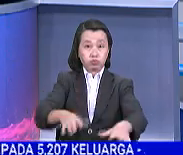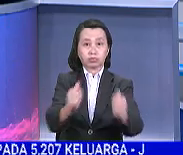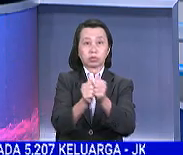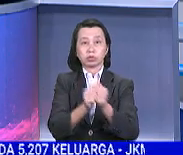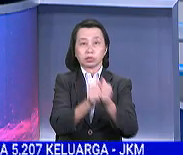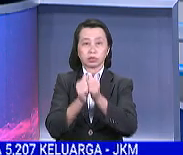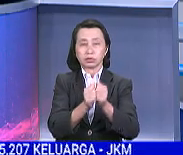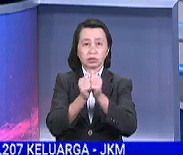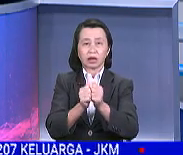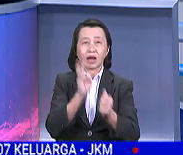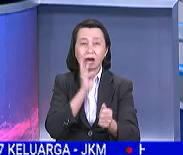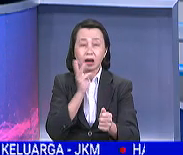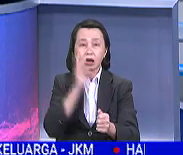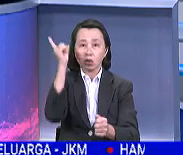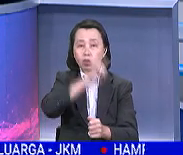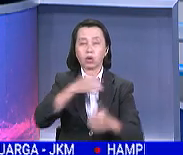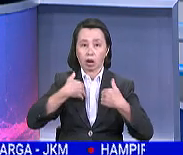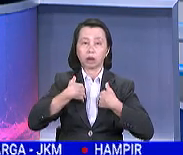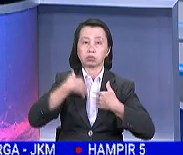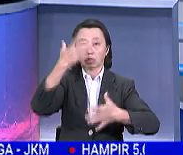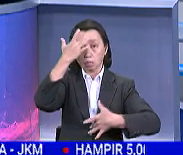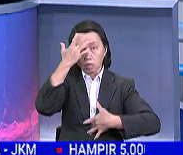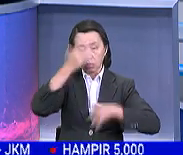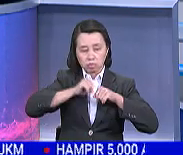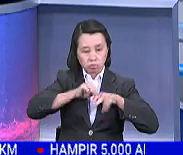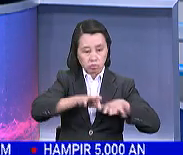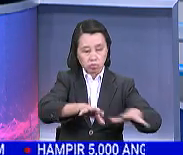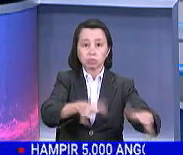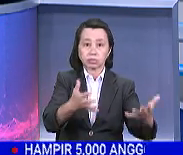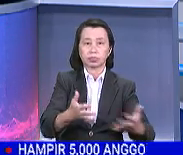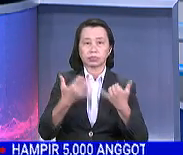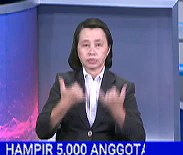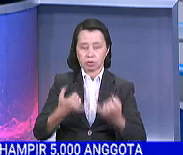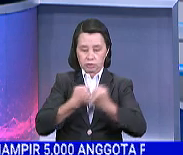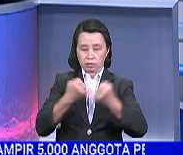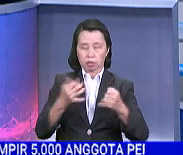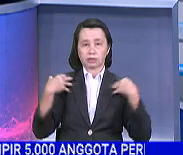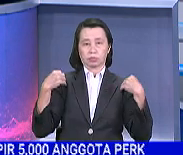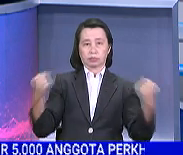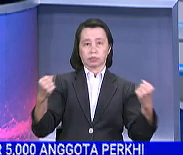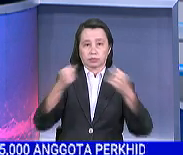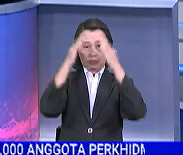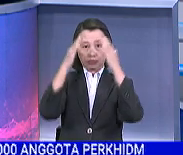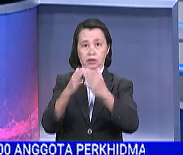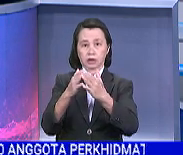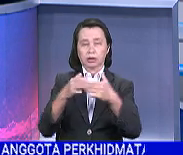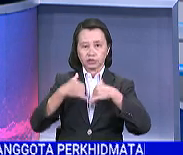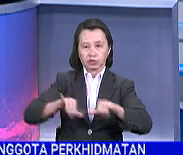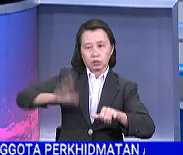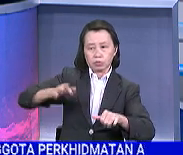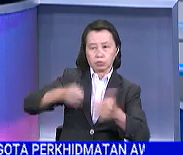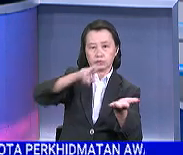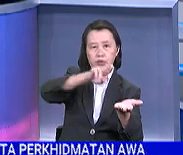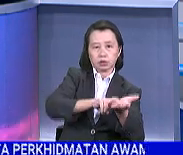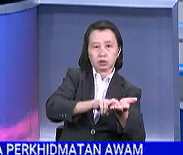berisiko mengundang pelbagai jenis penyakit berjangkit. Bagaimanapun, sehingga kini Jabatan Kesihatan Negeri Pahang, JKNP, masih belum